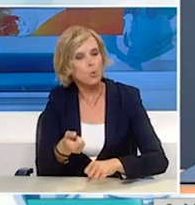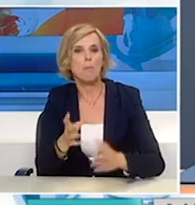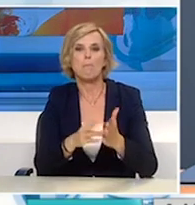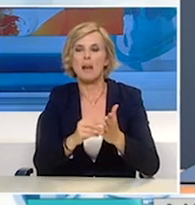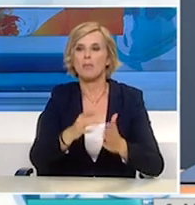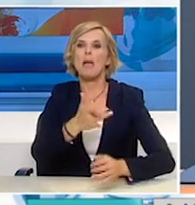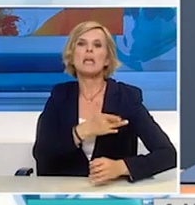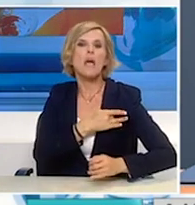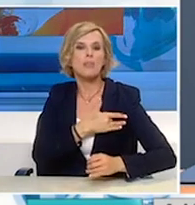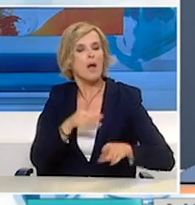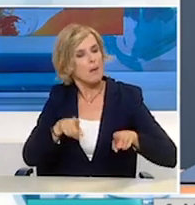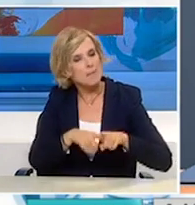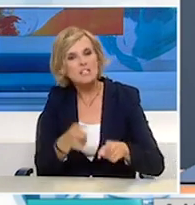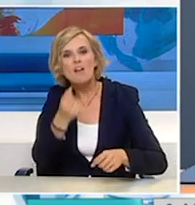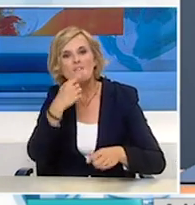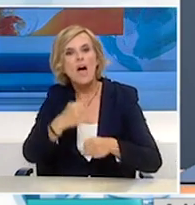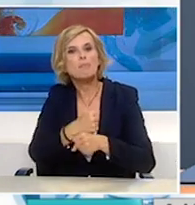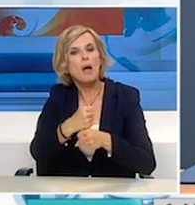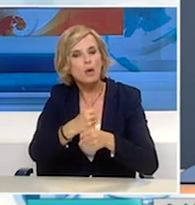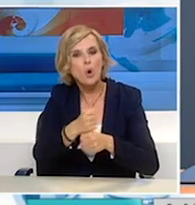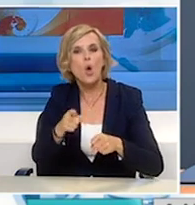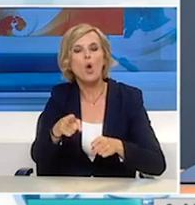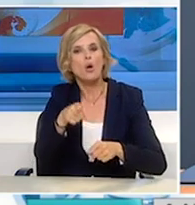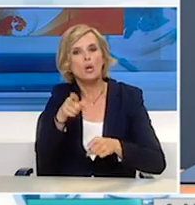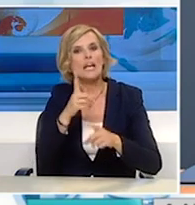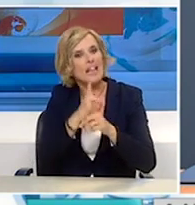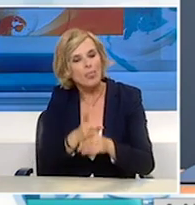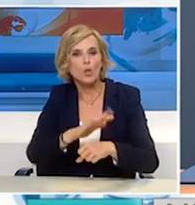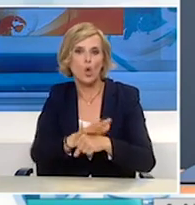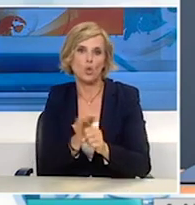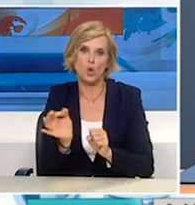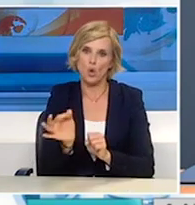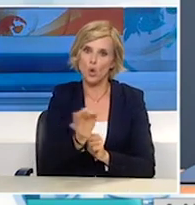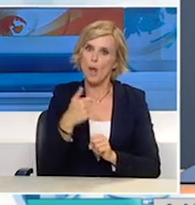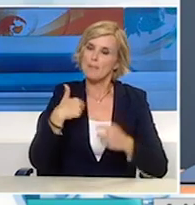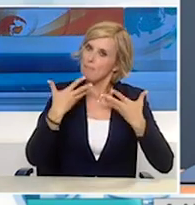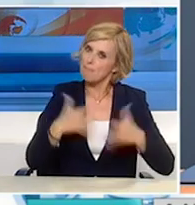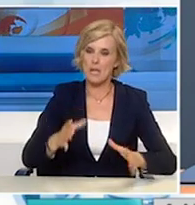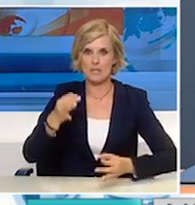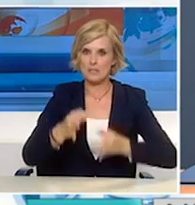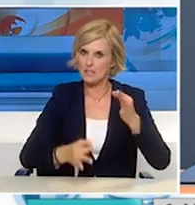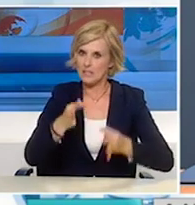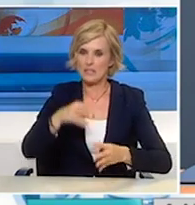με συνταγογράφηση ακόμα και στην κοινότητα. Άρα αυτό έχει γίνει, έχει συζητηθεί από την Επιτροπή, έχει περάσει.